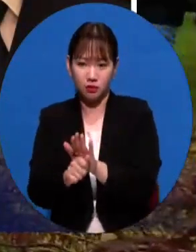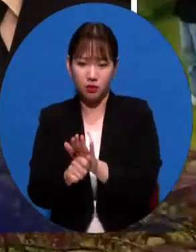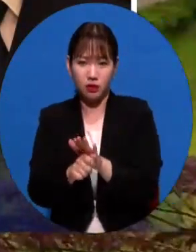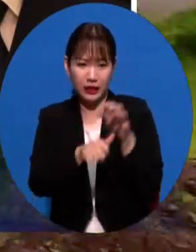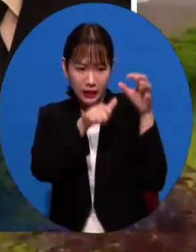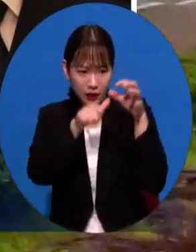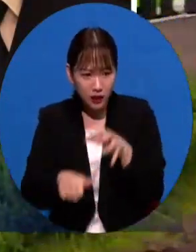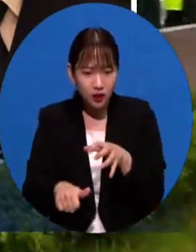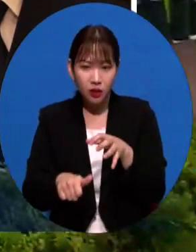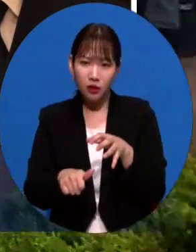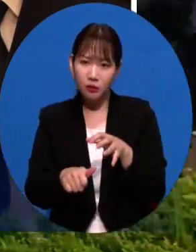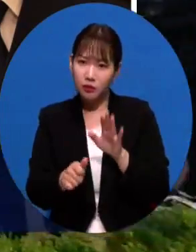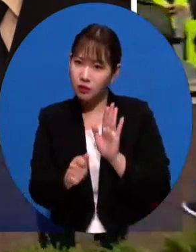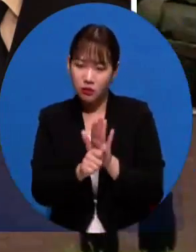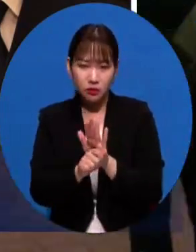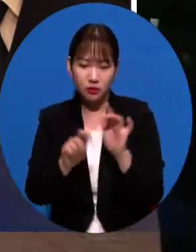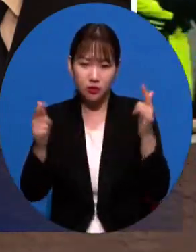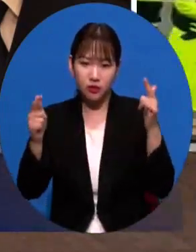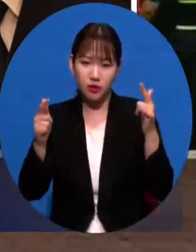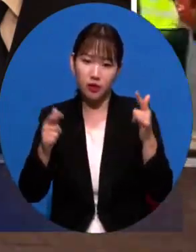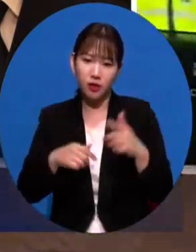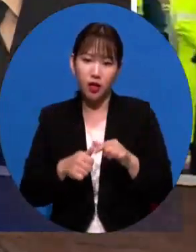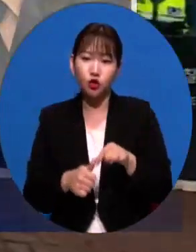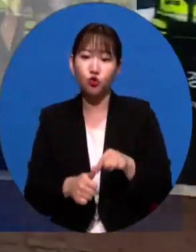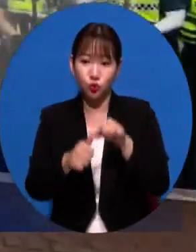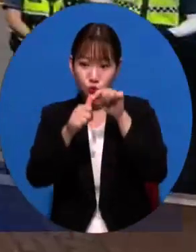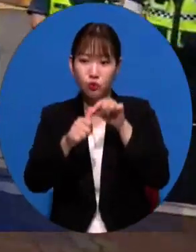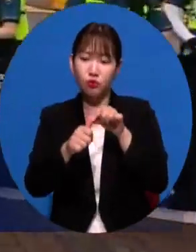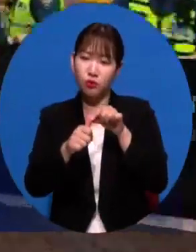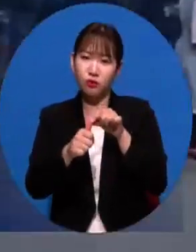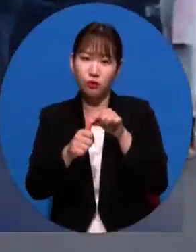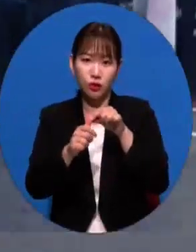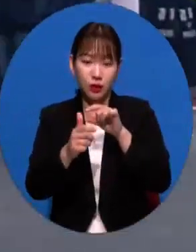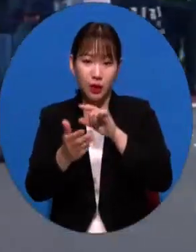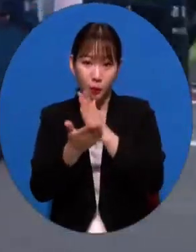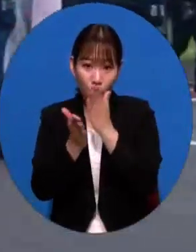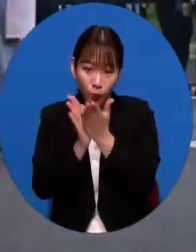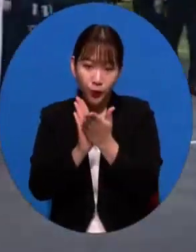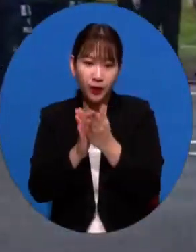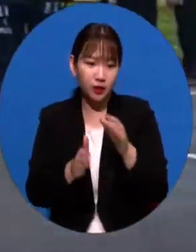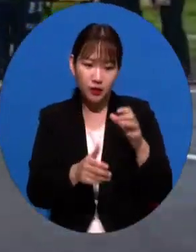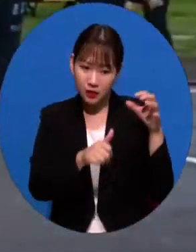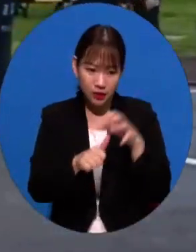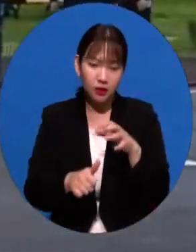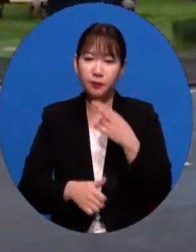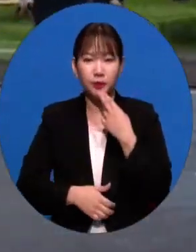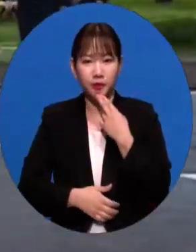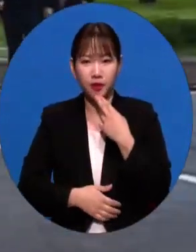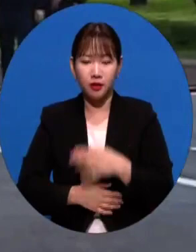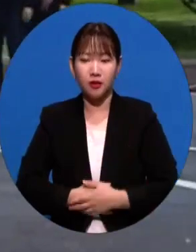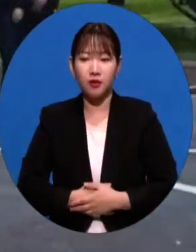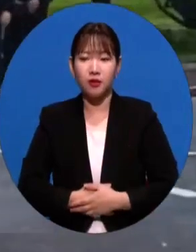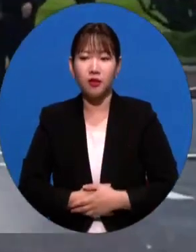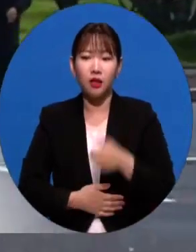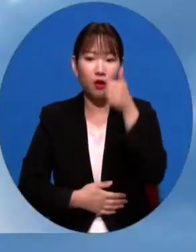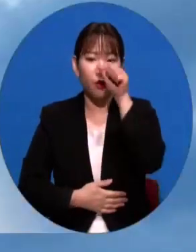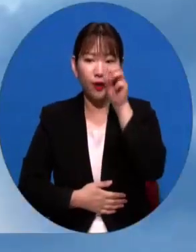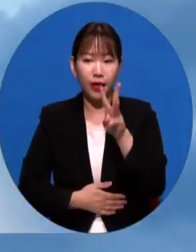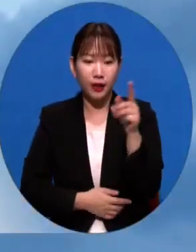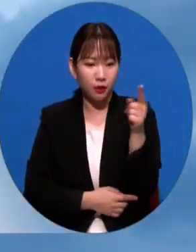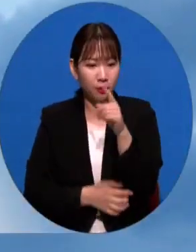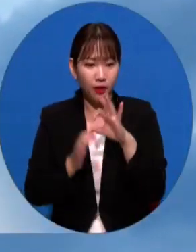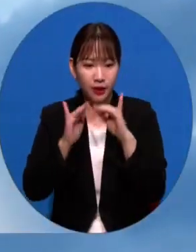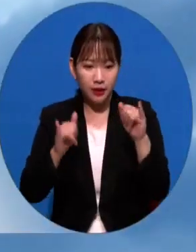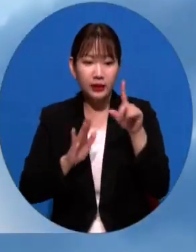진압 활동을 저희가 지원하는 것은 아니거든요. 구조구급에는 그런 상황이 없습니다. 현장에 출동했던 광양소방 관계자는